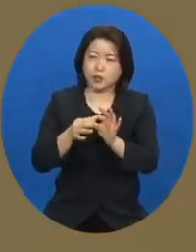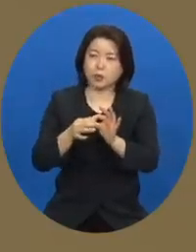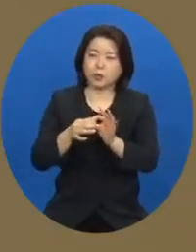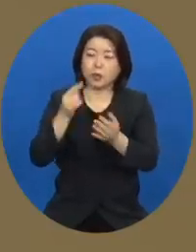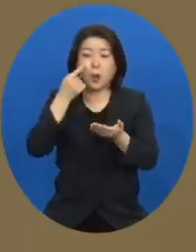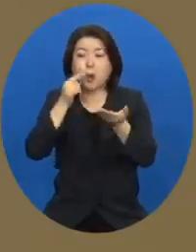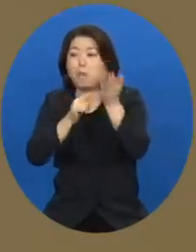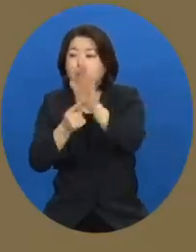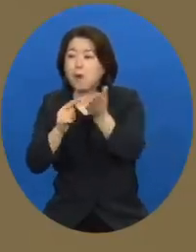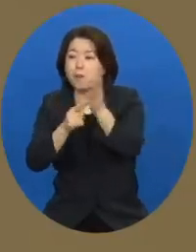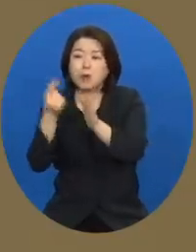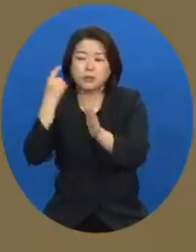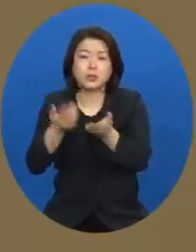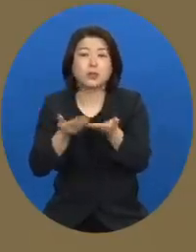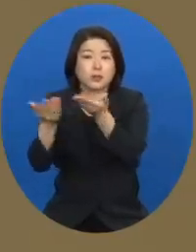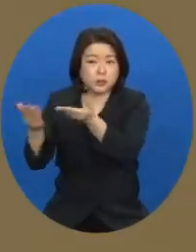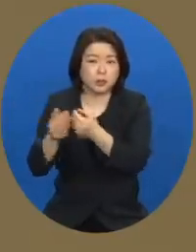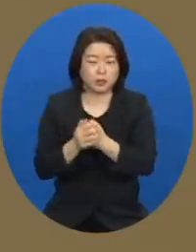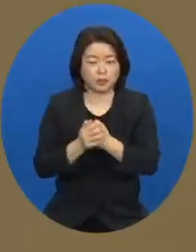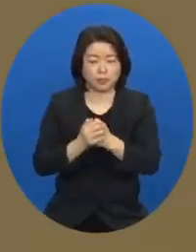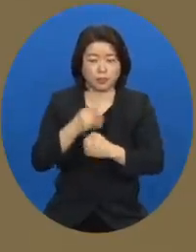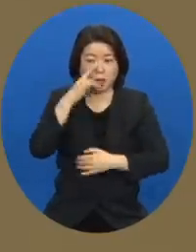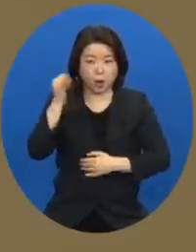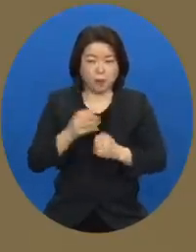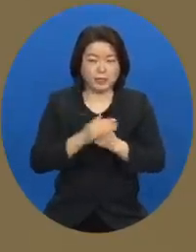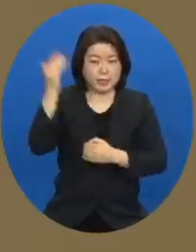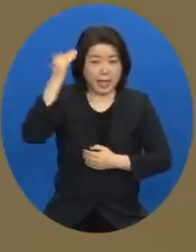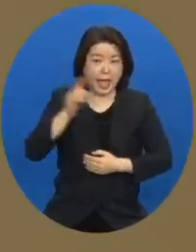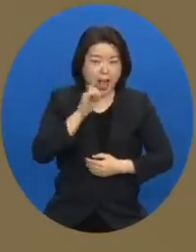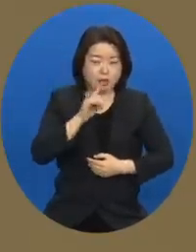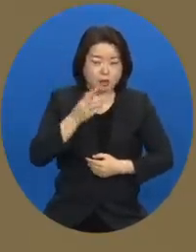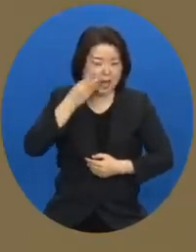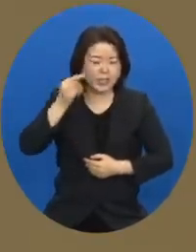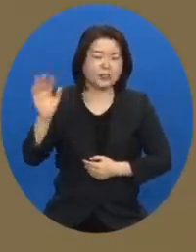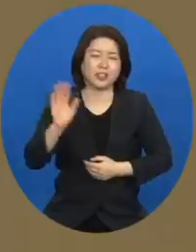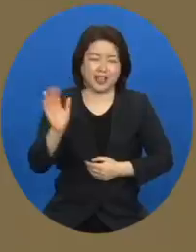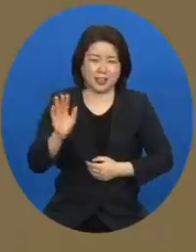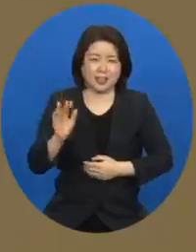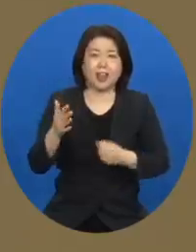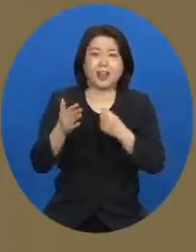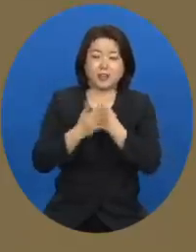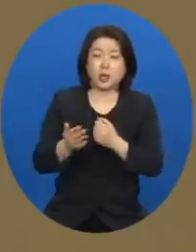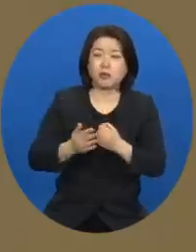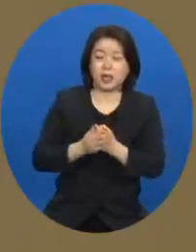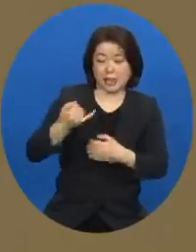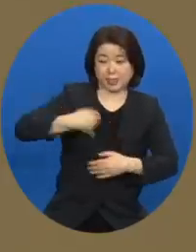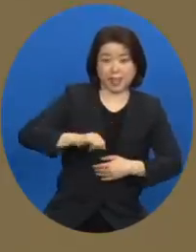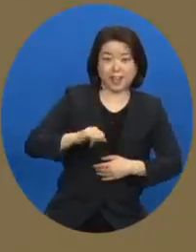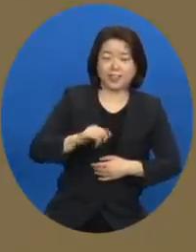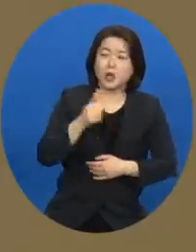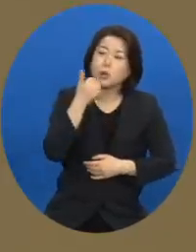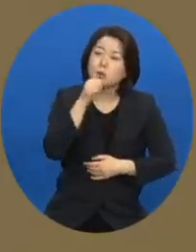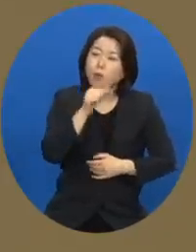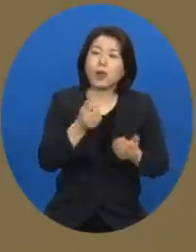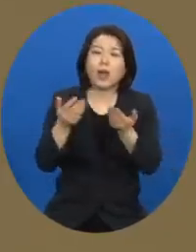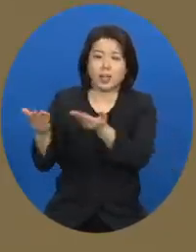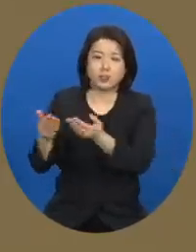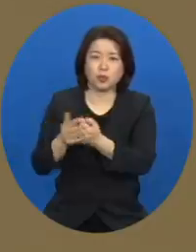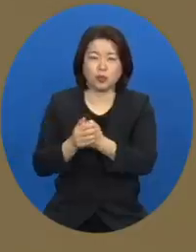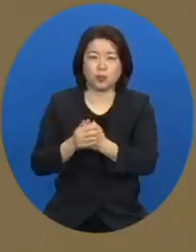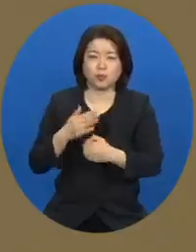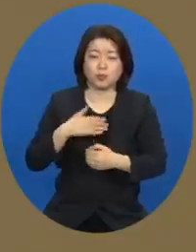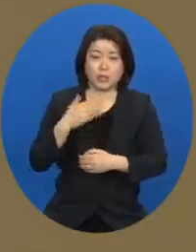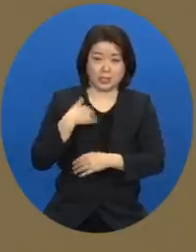들려드렸답니다. 어머님이 한국말을 익숙하지 않으니까 통역을 해가면서 제